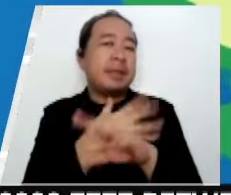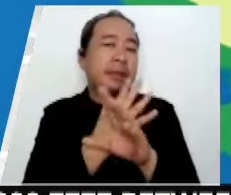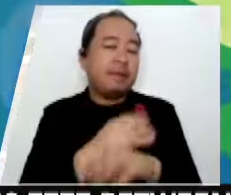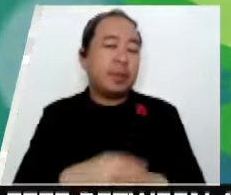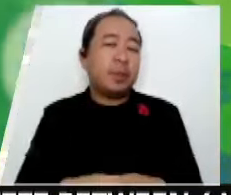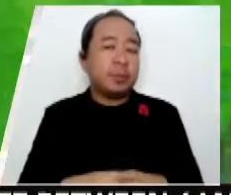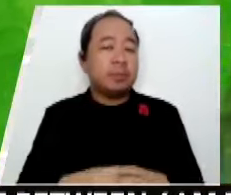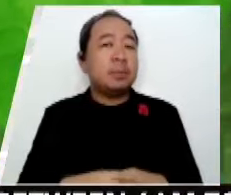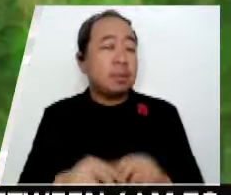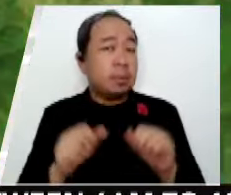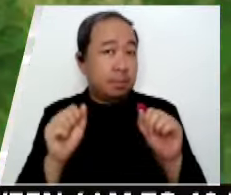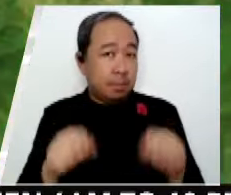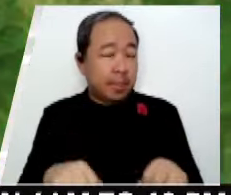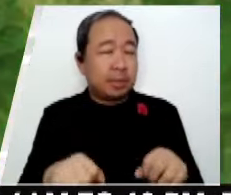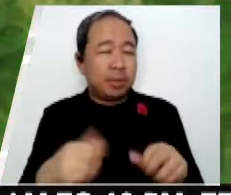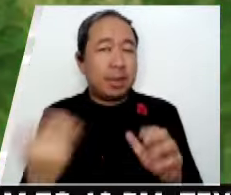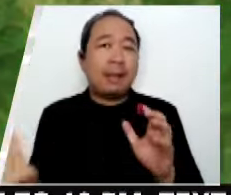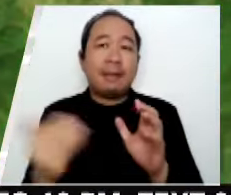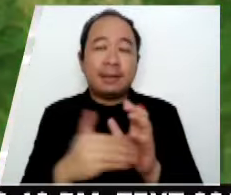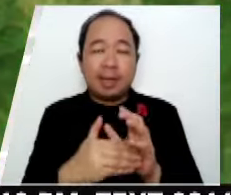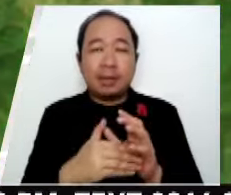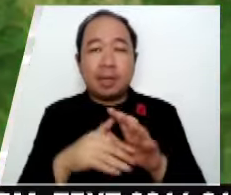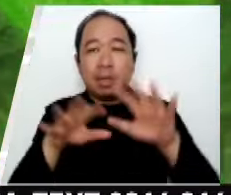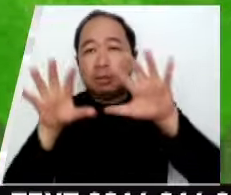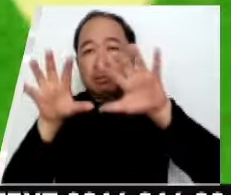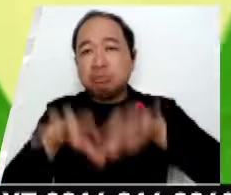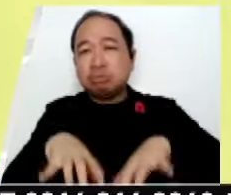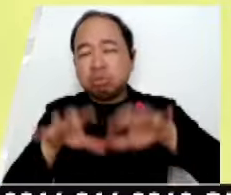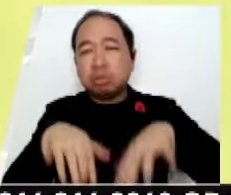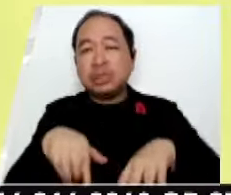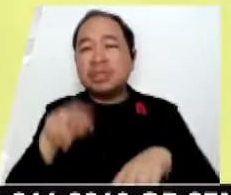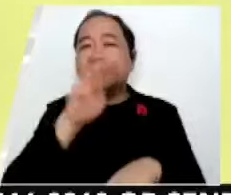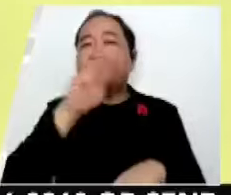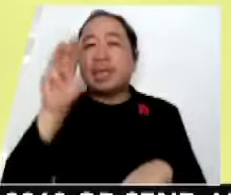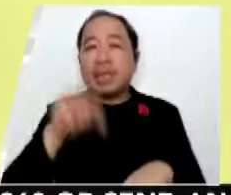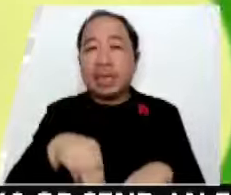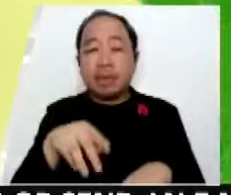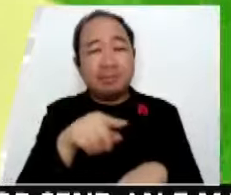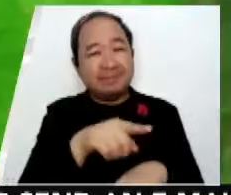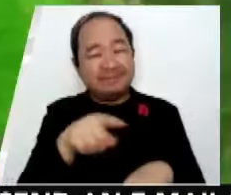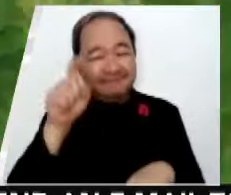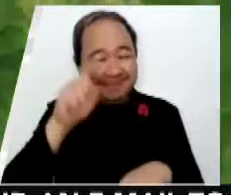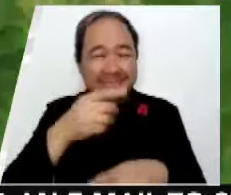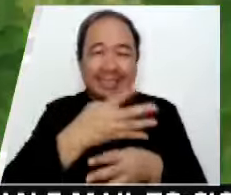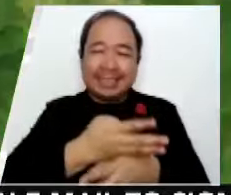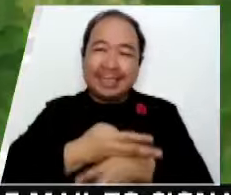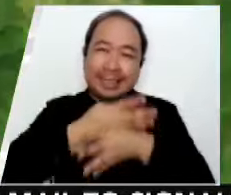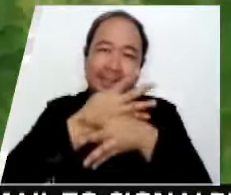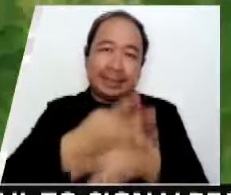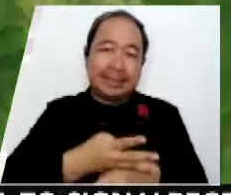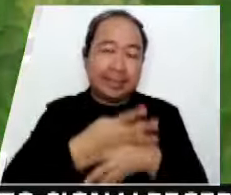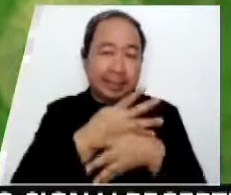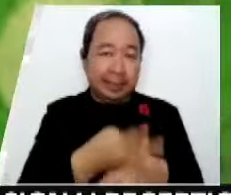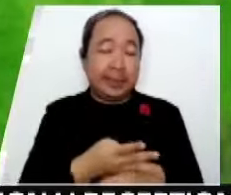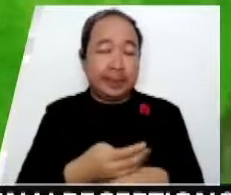pong maulit ang mga pag-ulan sa Metro Manila, kaya doble ingat po tayong lahat, mga kapuso.